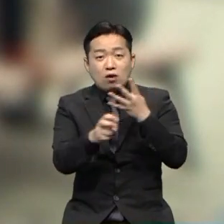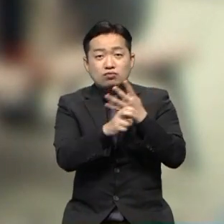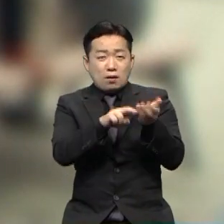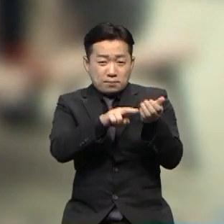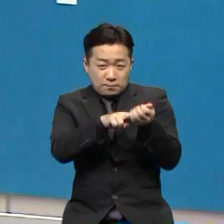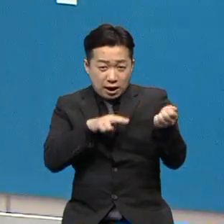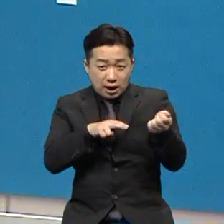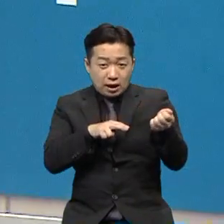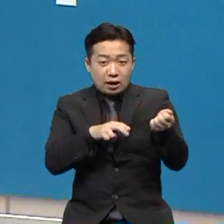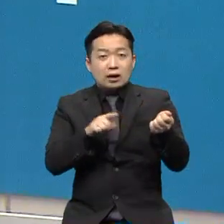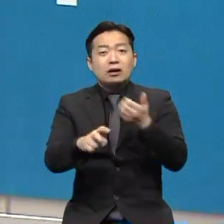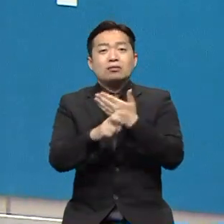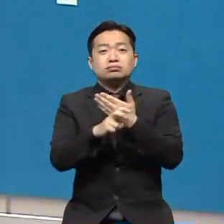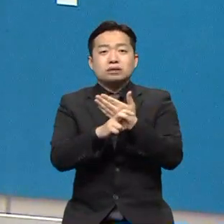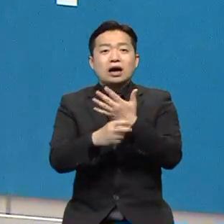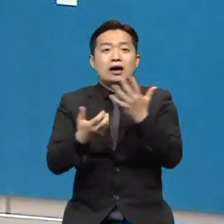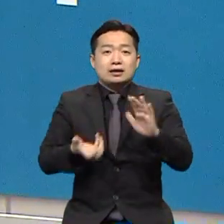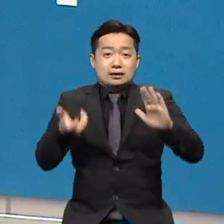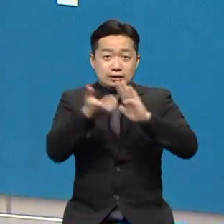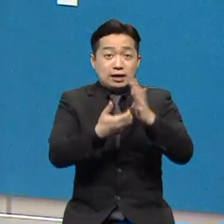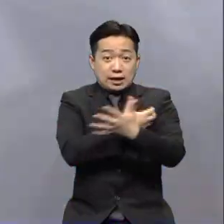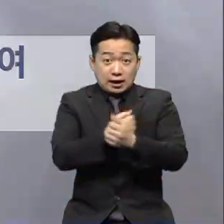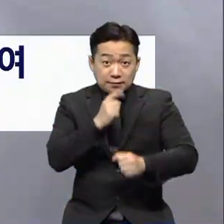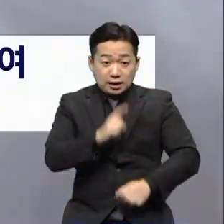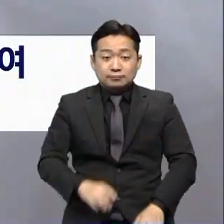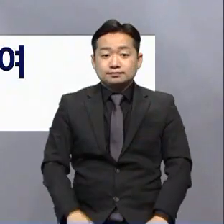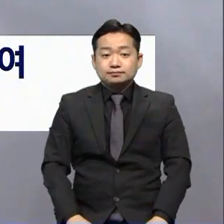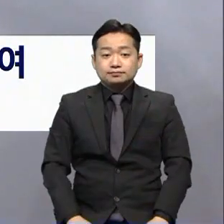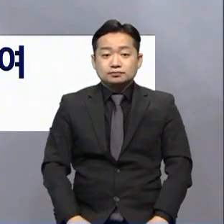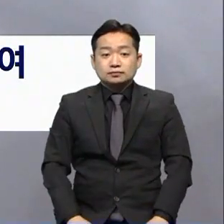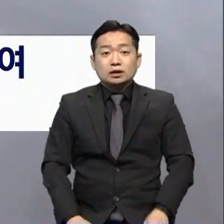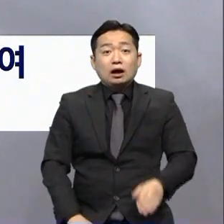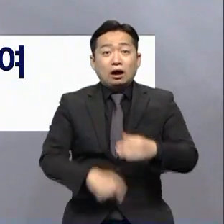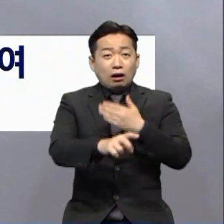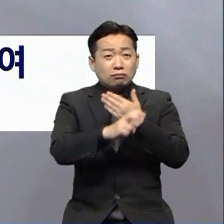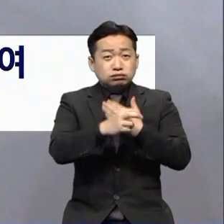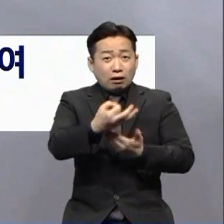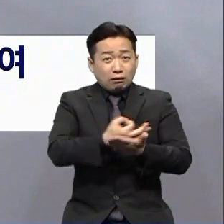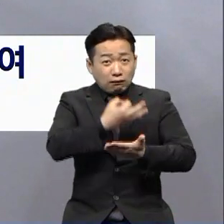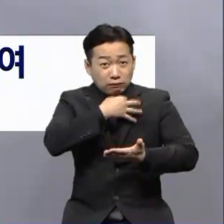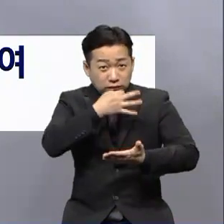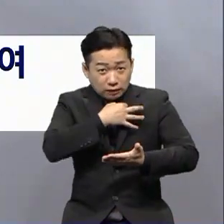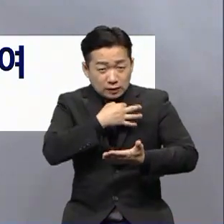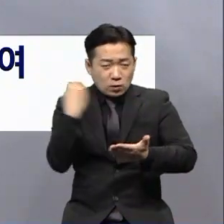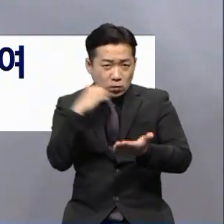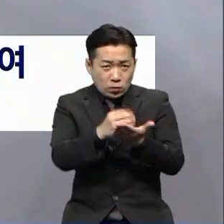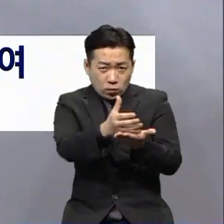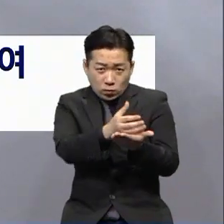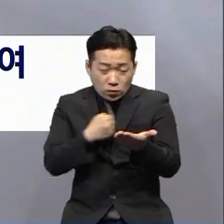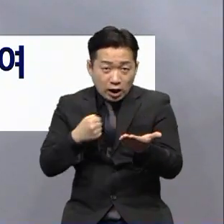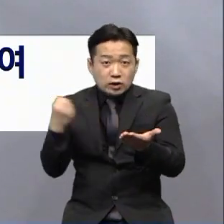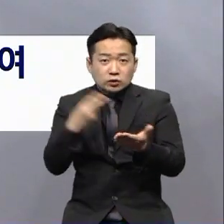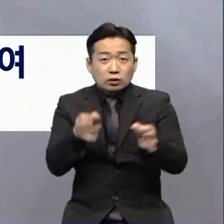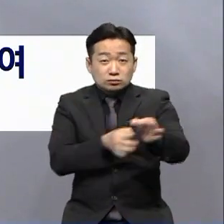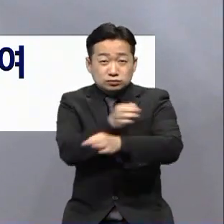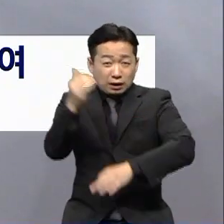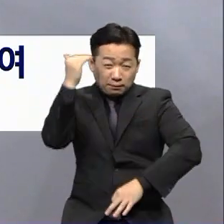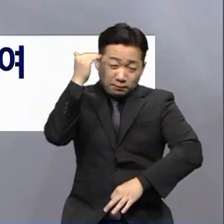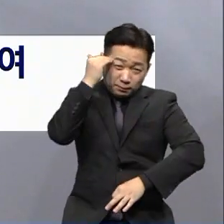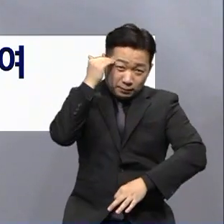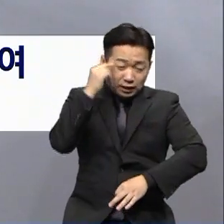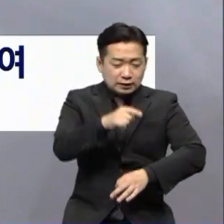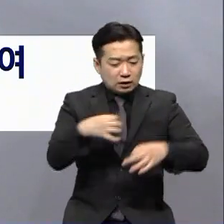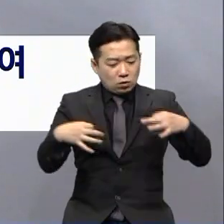부당 청약 행위를 지목했습니다. 부당 이득 회수는 물론 자본시장법상 불공정 행위에 대한 처벌을